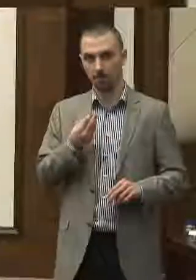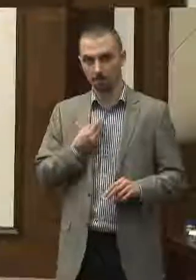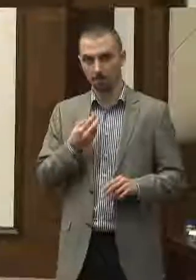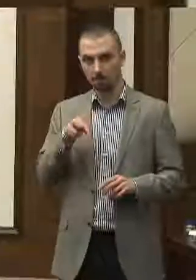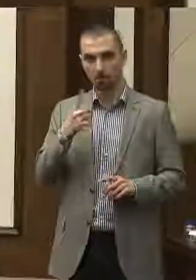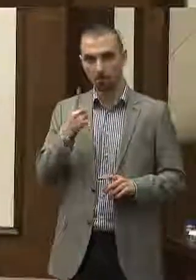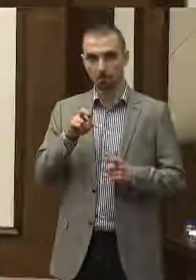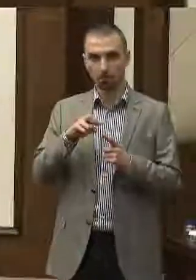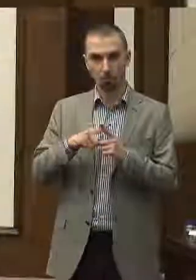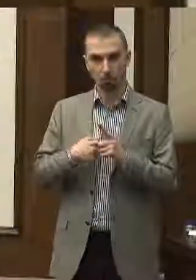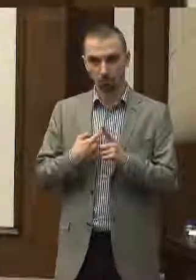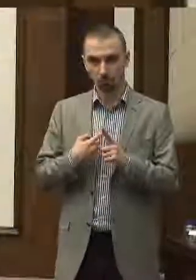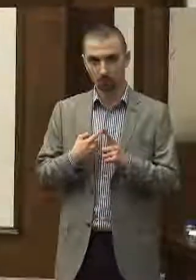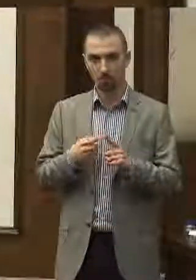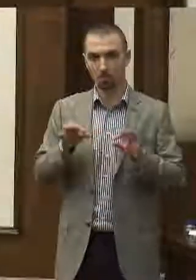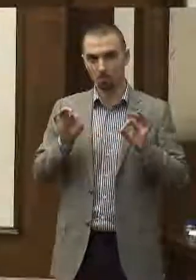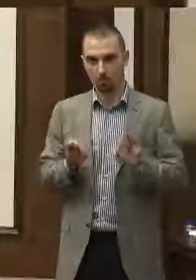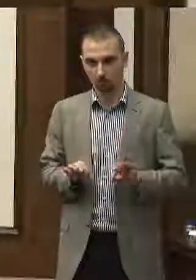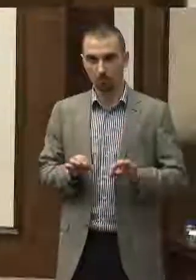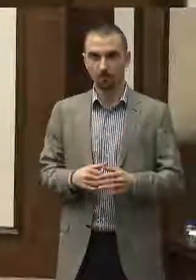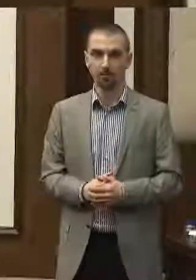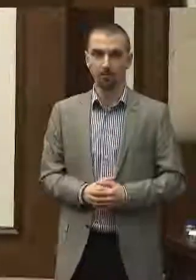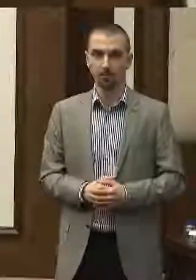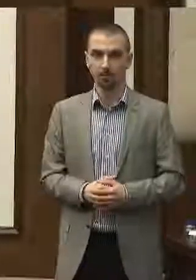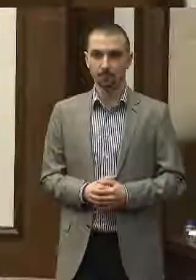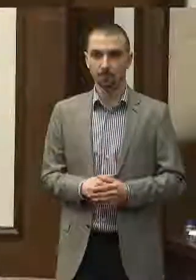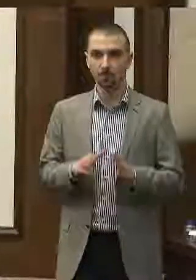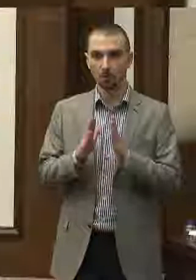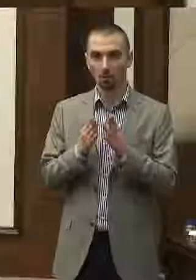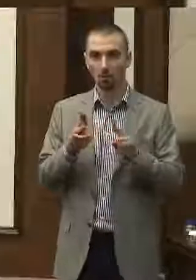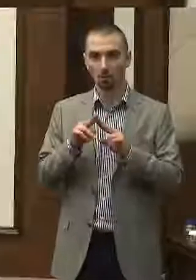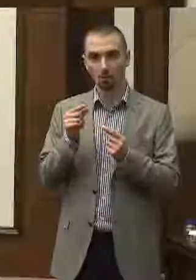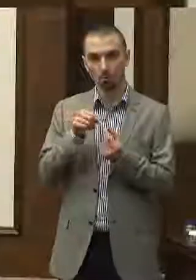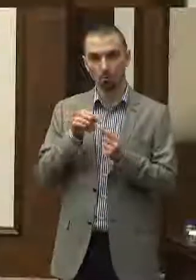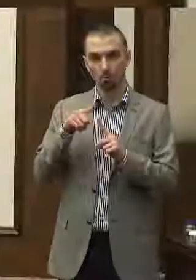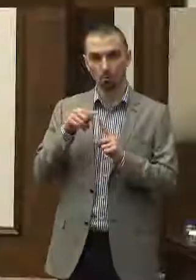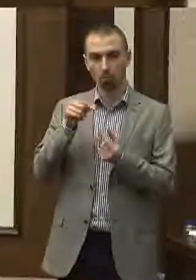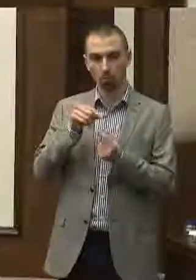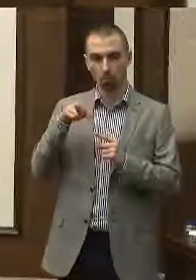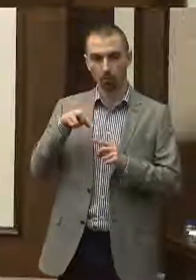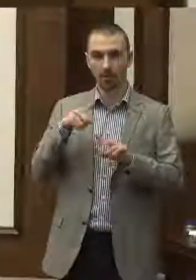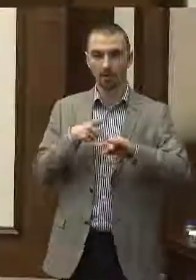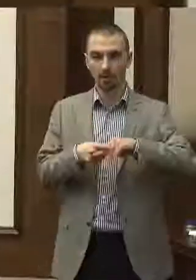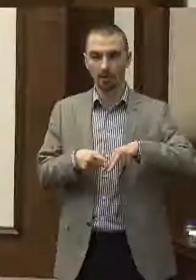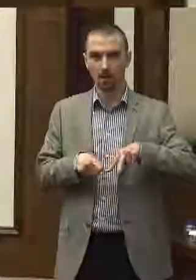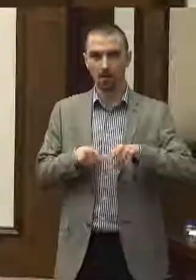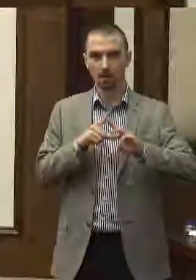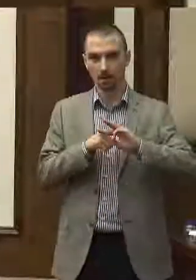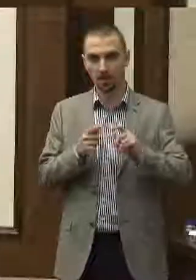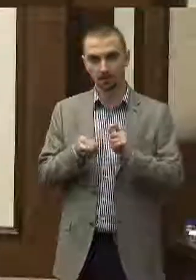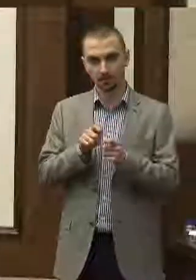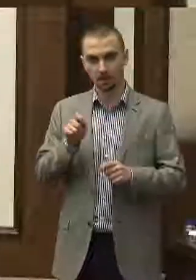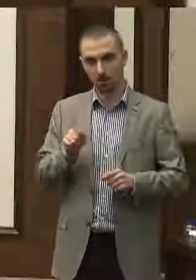bir projeyi hayata geçirdik. Kutadgu Birlik Kütüphanesi'nin yanındaki bilgi evinin içerisinde oluşan